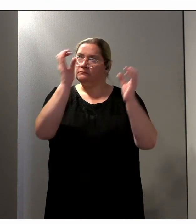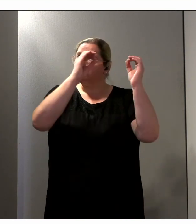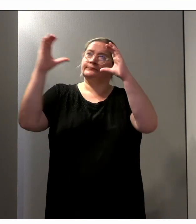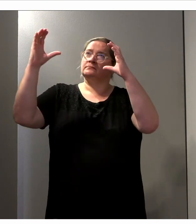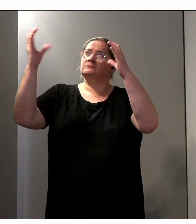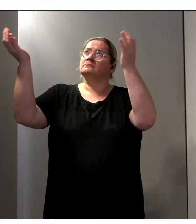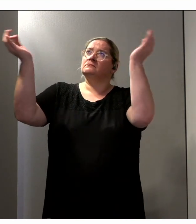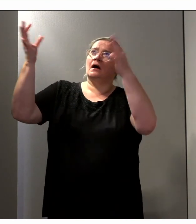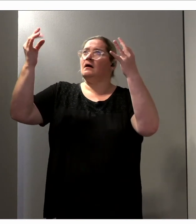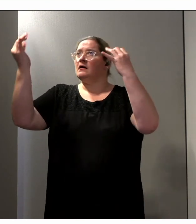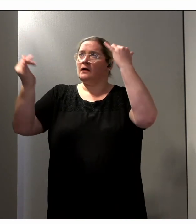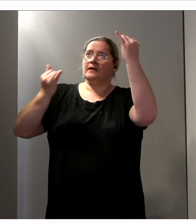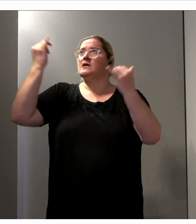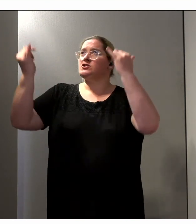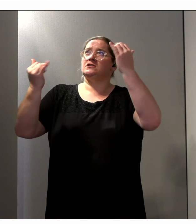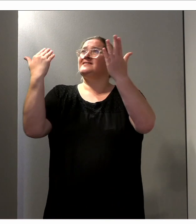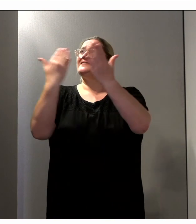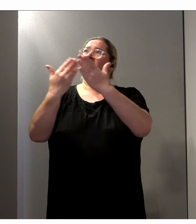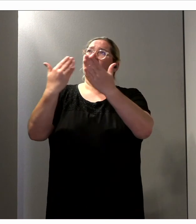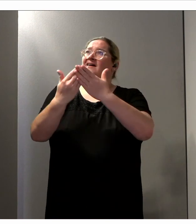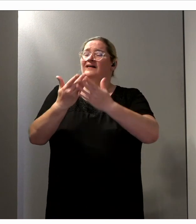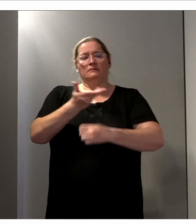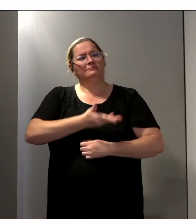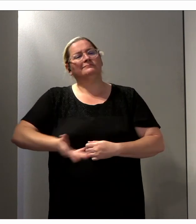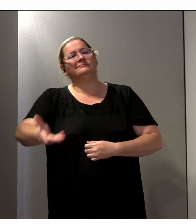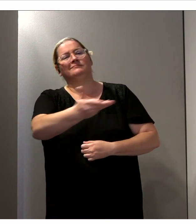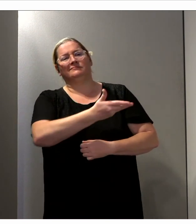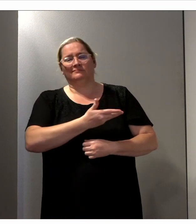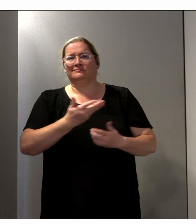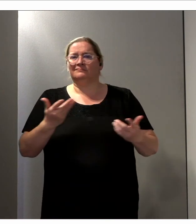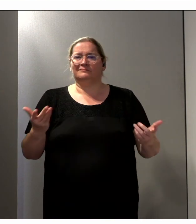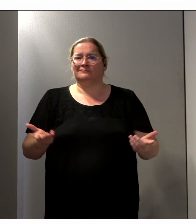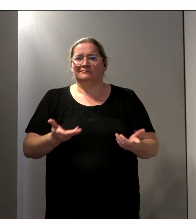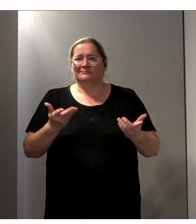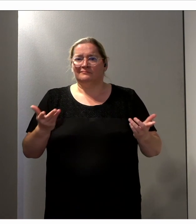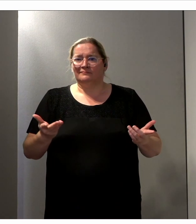imaginer, à insérer ça auprès des plus grands